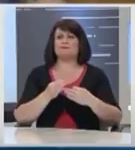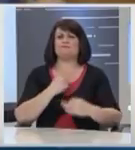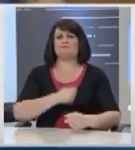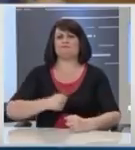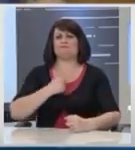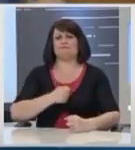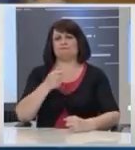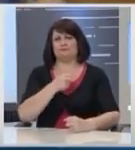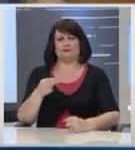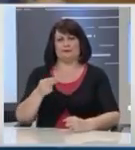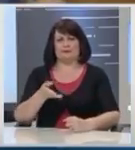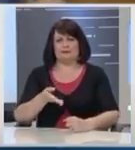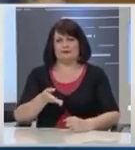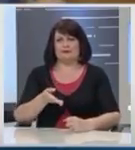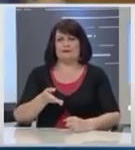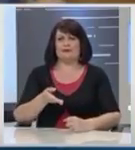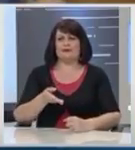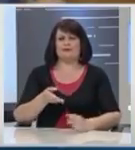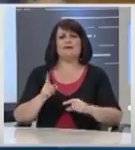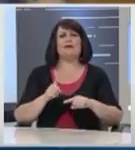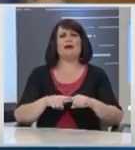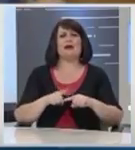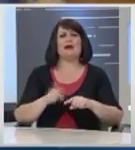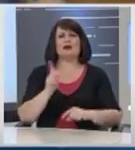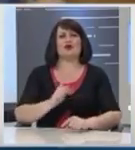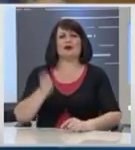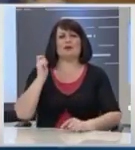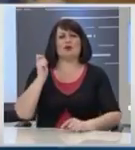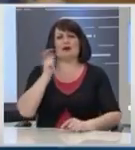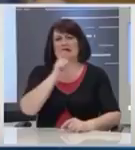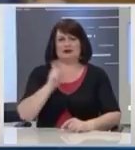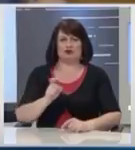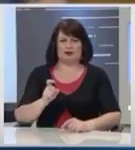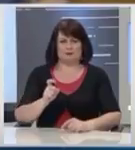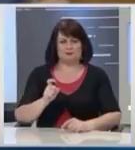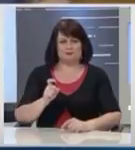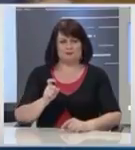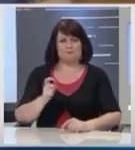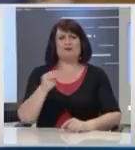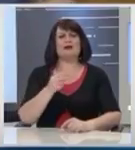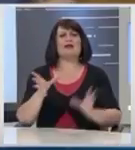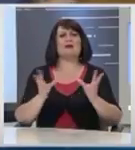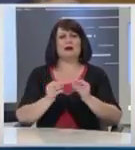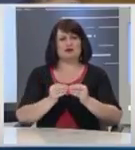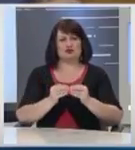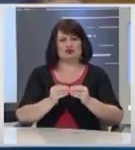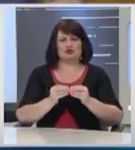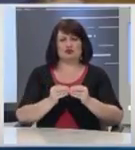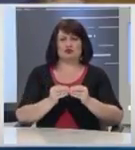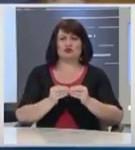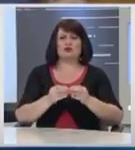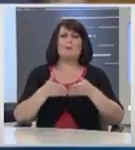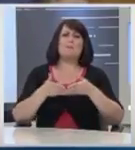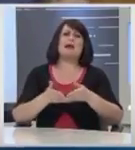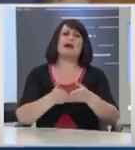υπόθεση για την ελληνική κοινωνική και πολιτική ζωή. Για την υπόθεση ενός